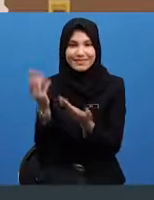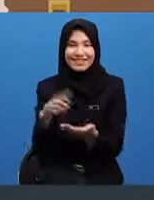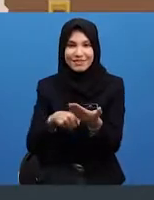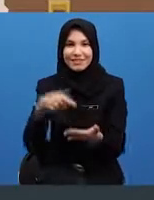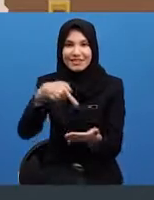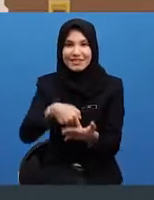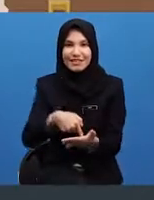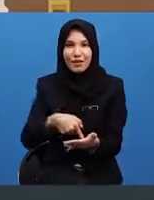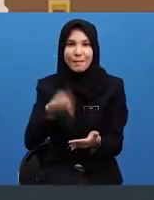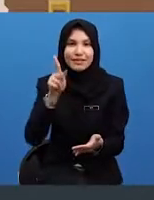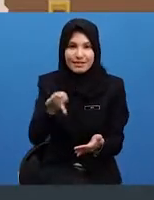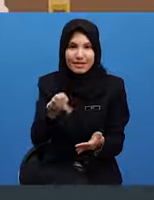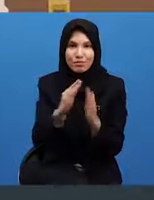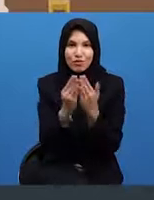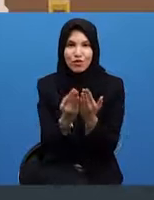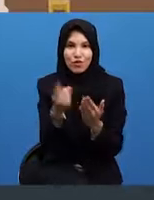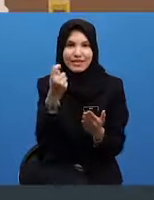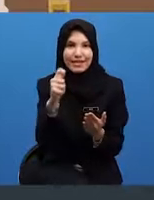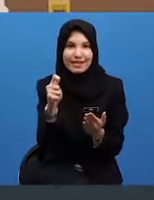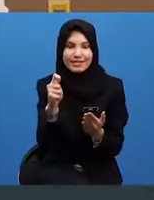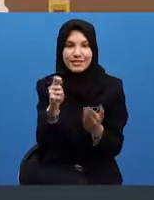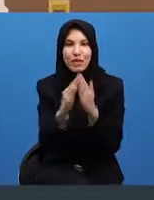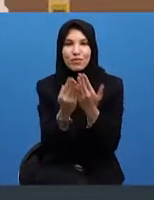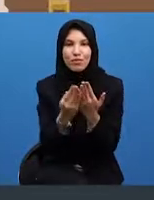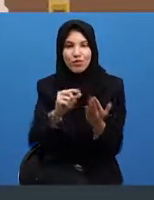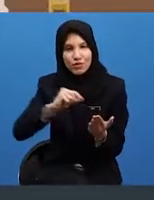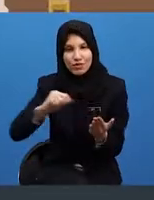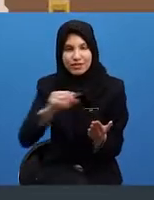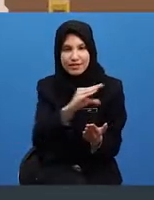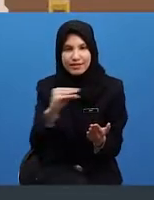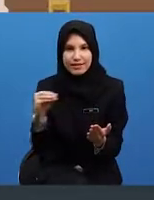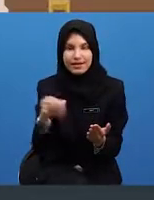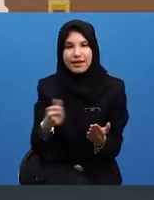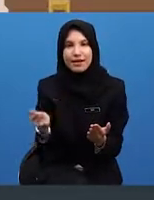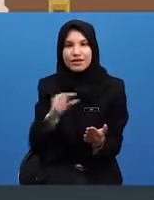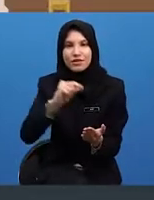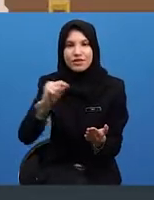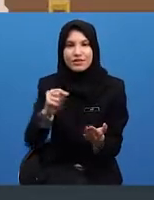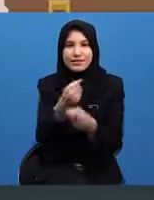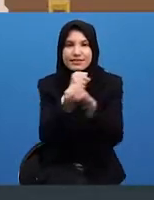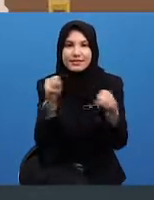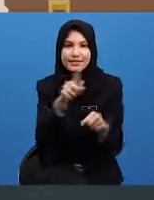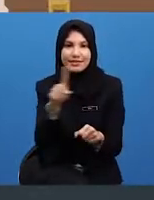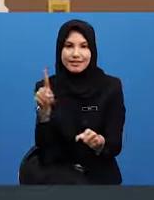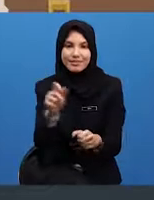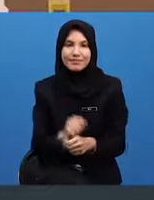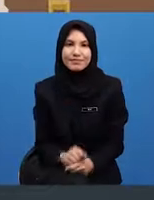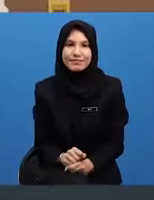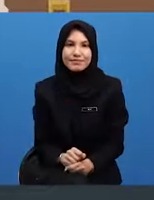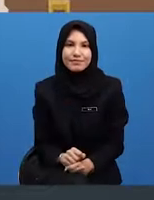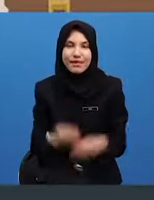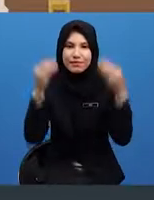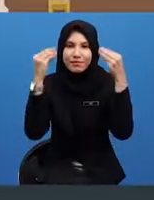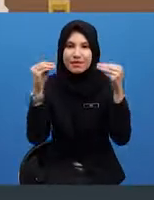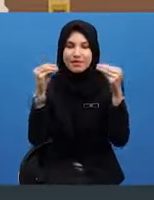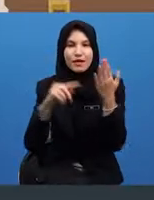lagi? Pastikan buku teks, buku tulis dan juga alat tulis disediakan ya. Sesi pengajaran